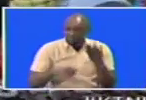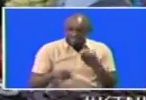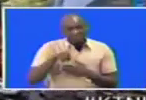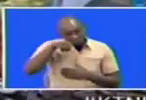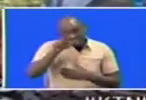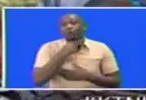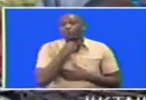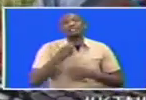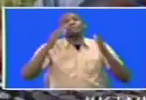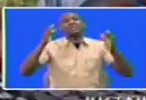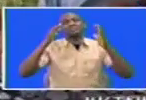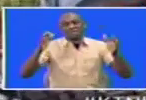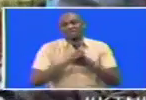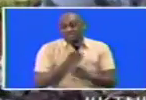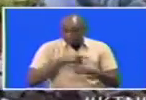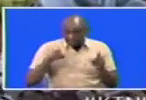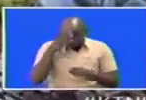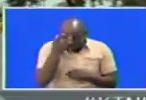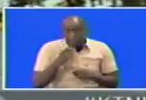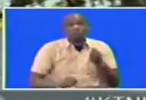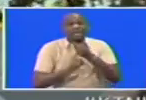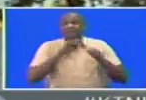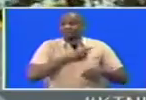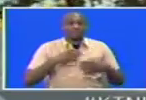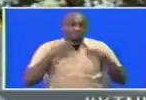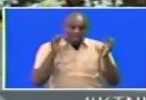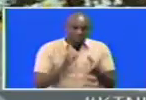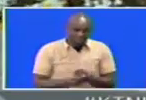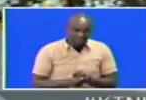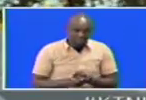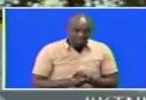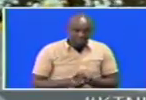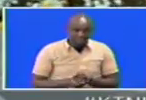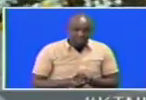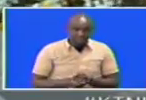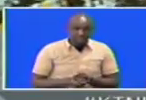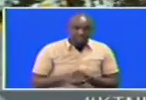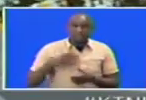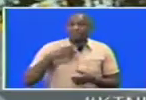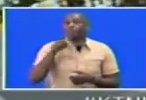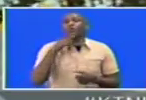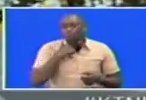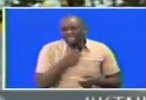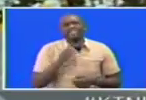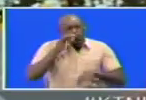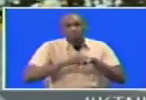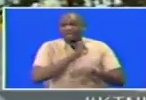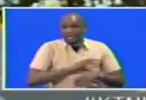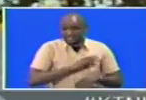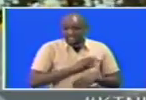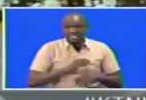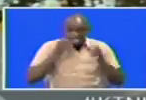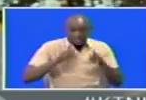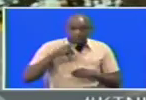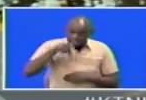amejitakia makuu na siko minajili ya wana Kwale. Associate yourselves with men of good character if you esteem